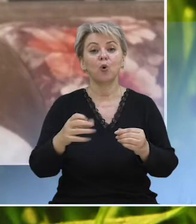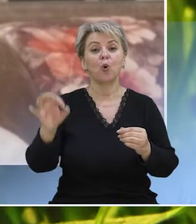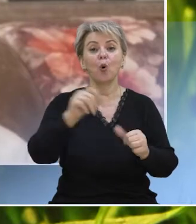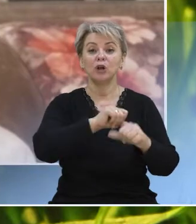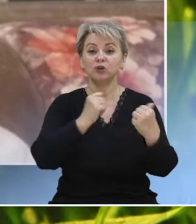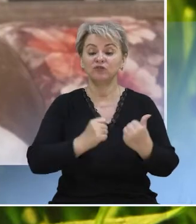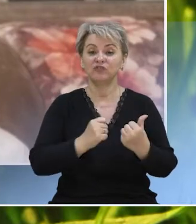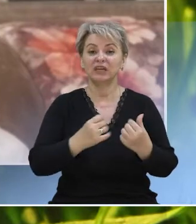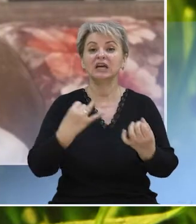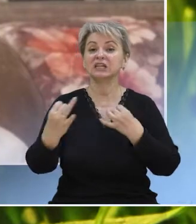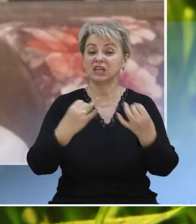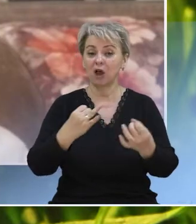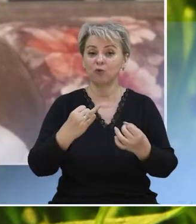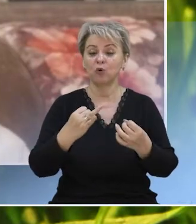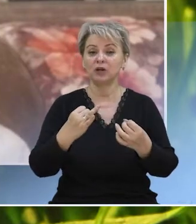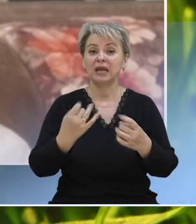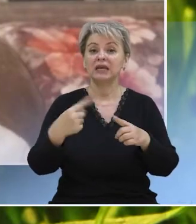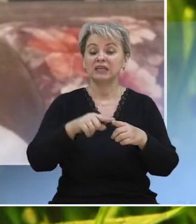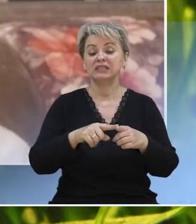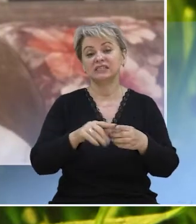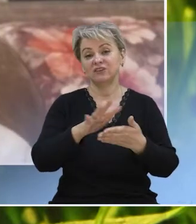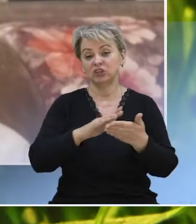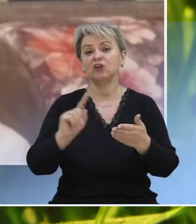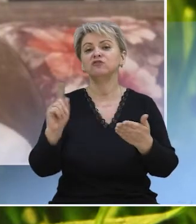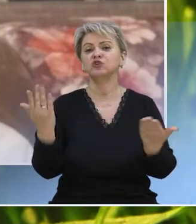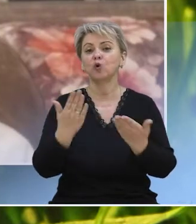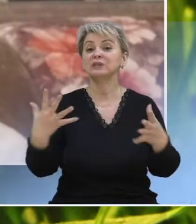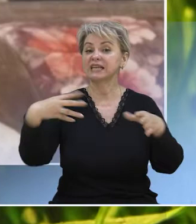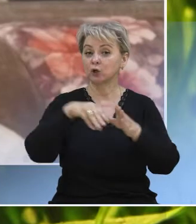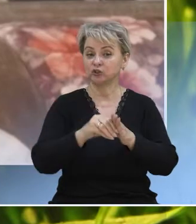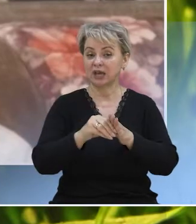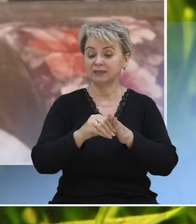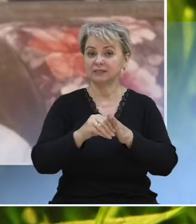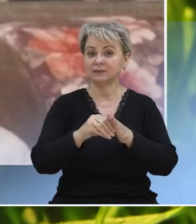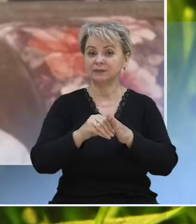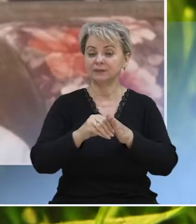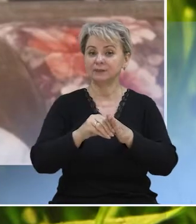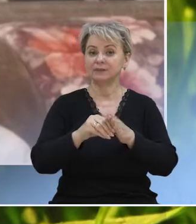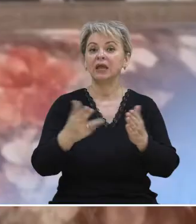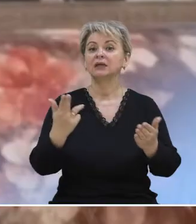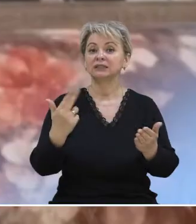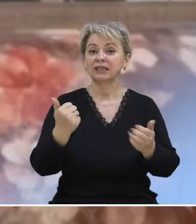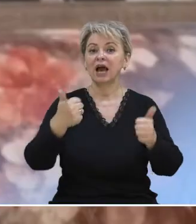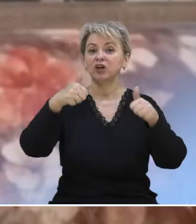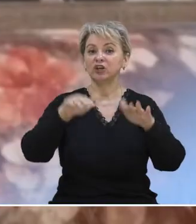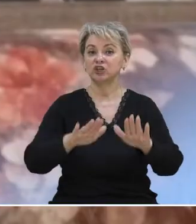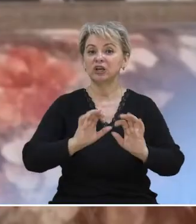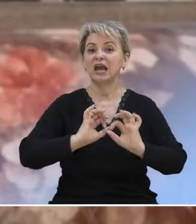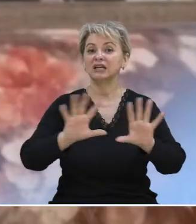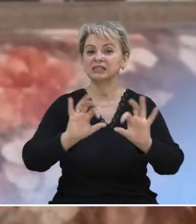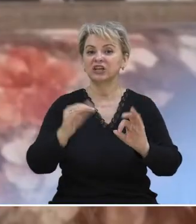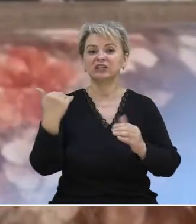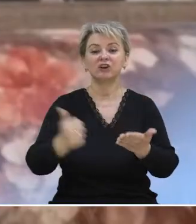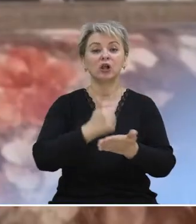почему именно о любви идет здесь речь, извините за тавтологию, и в чем заключается он? Да,